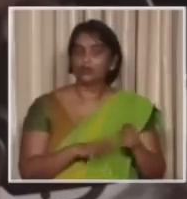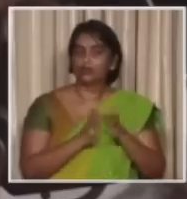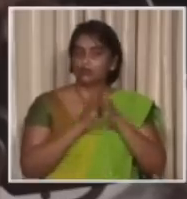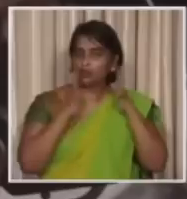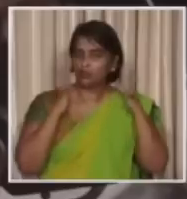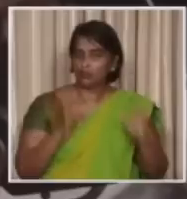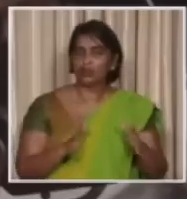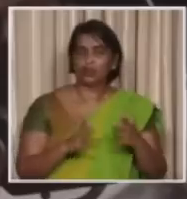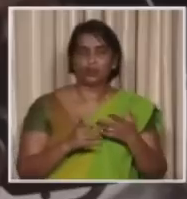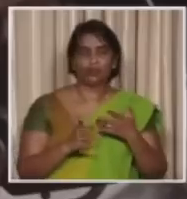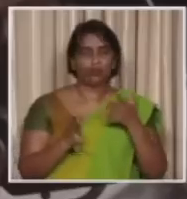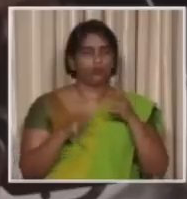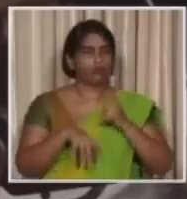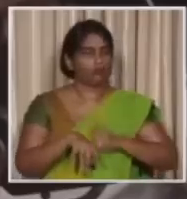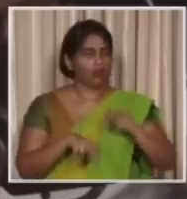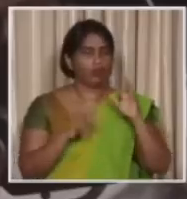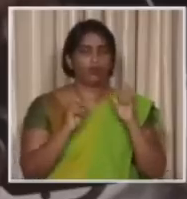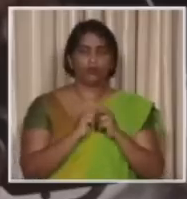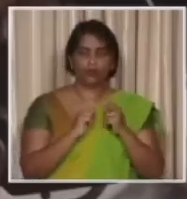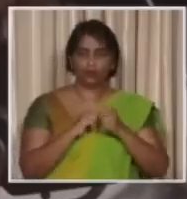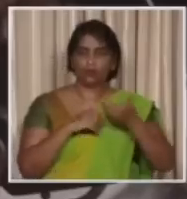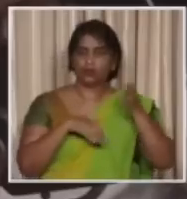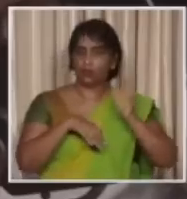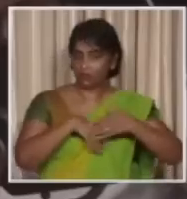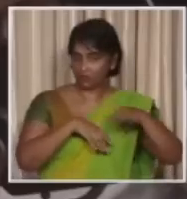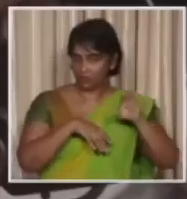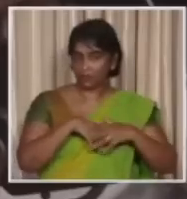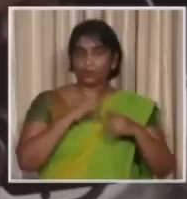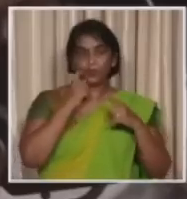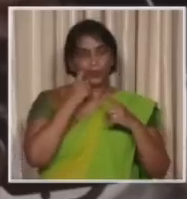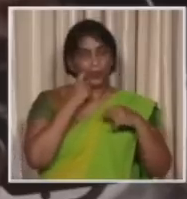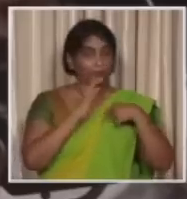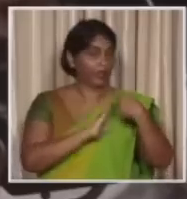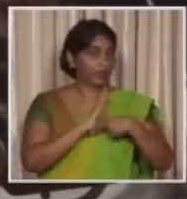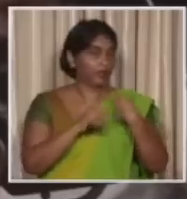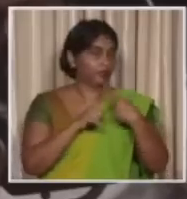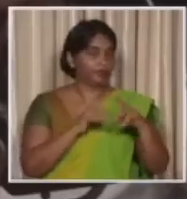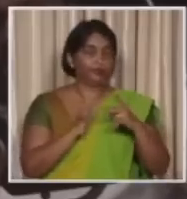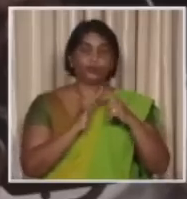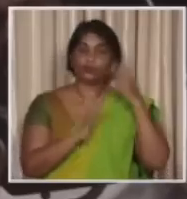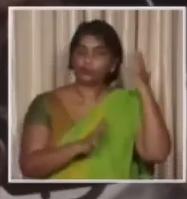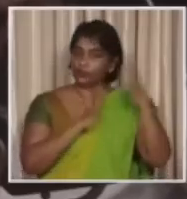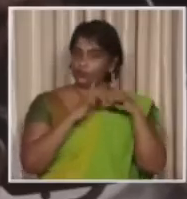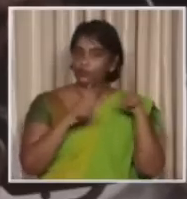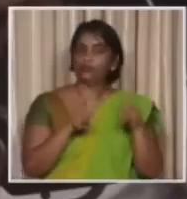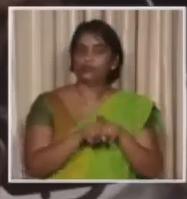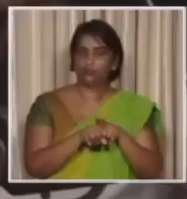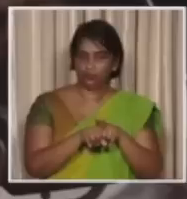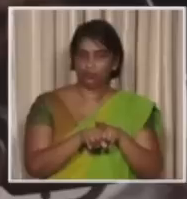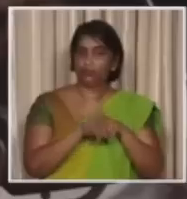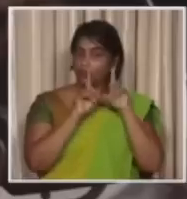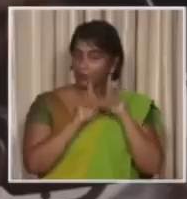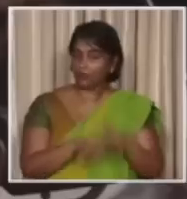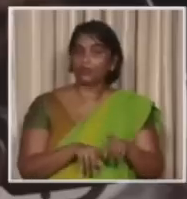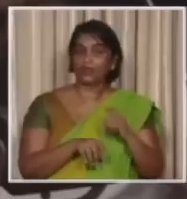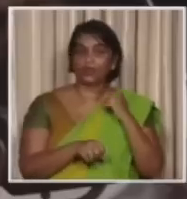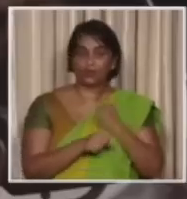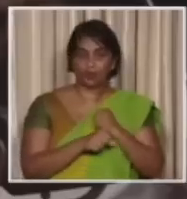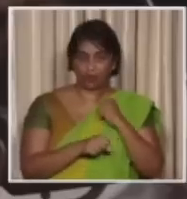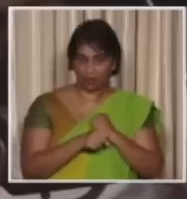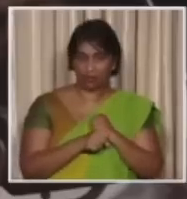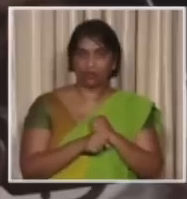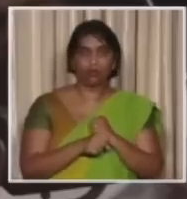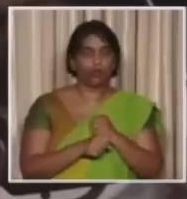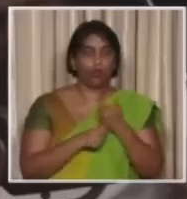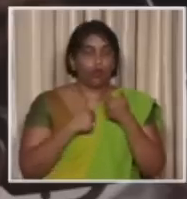විශාල දුර්විපාකවලට මුහුණ දීමට සිදුවනවා. දේශීය වශයෙන් පමණක් නෙමෙයි ජාත්‍යන්තර වශයෙන්. එසේ කරපු ආණ්ඩුවලට